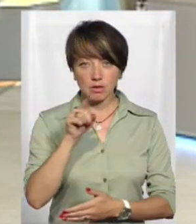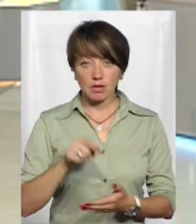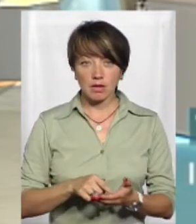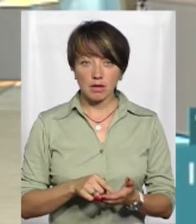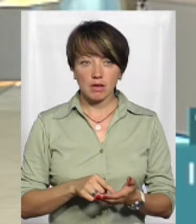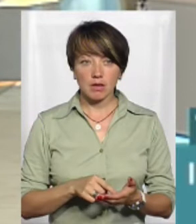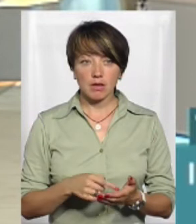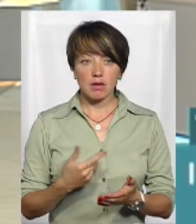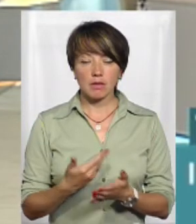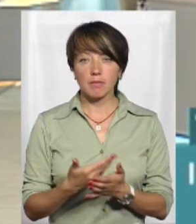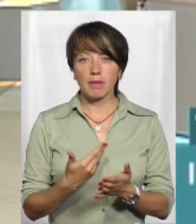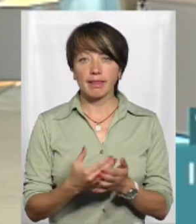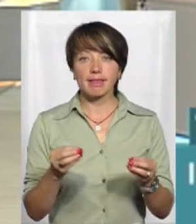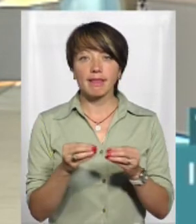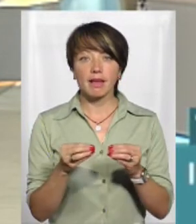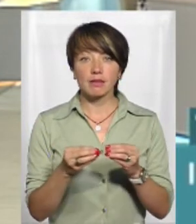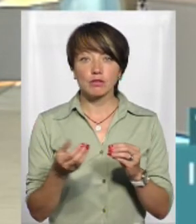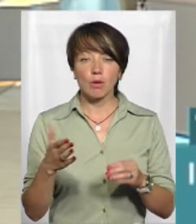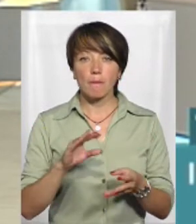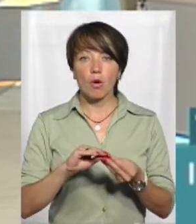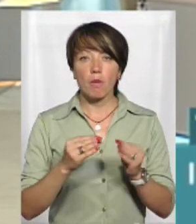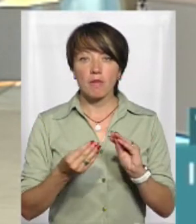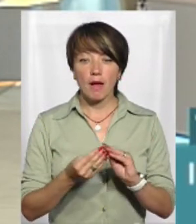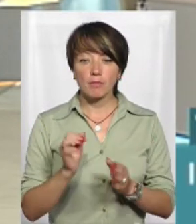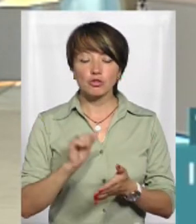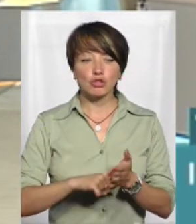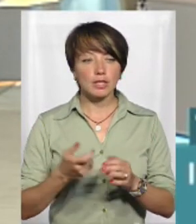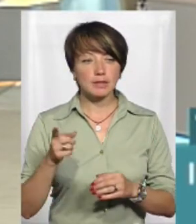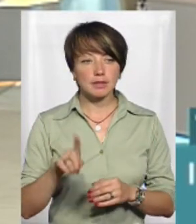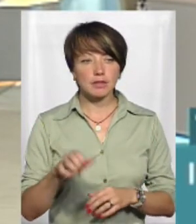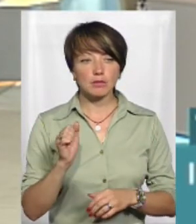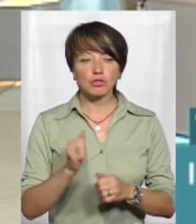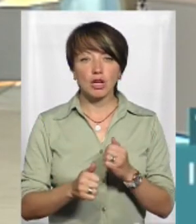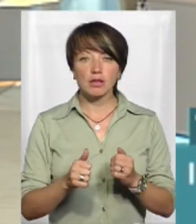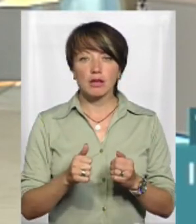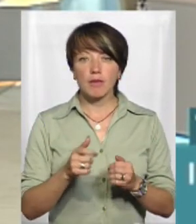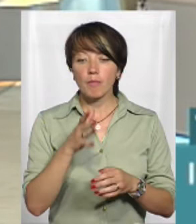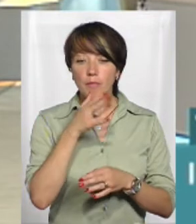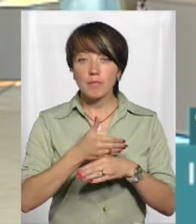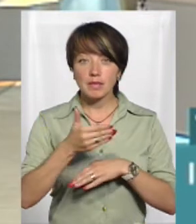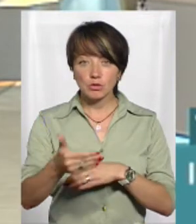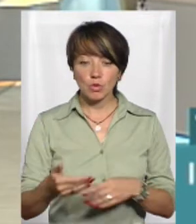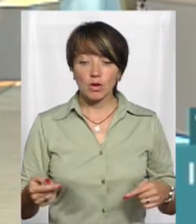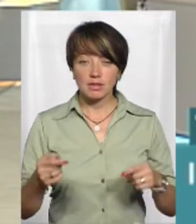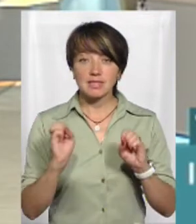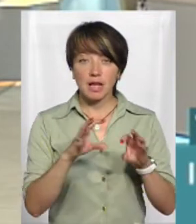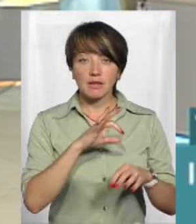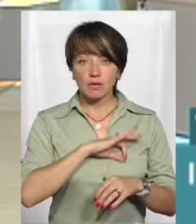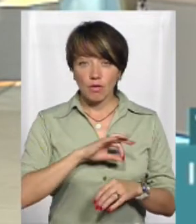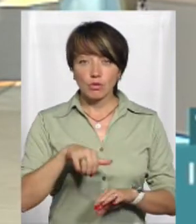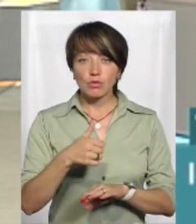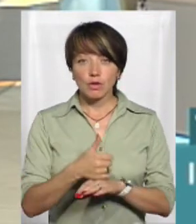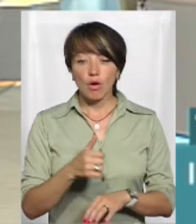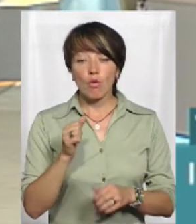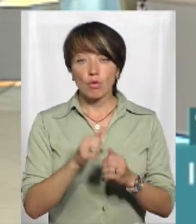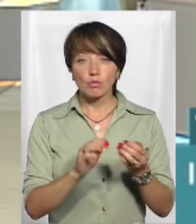ми можемо назвати їх десь близько 10. Проблемними вони стали через те, що невчасно були здані в експлуатацію. Але це основна проблема. Але в